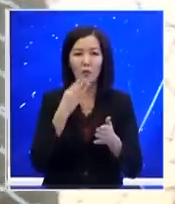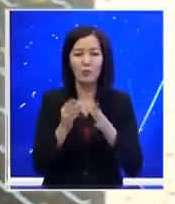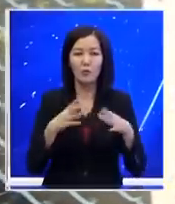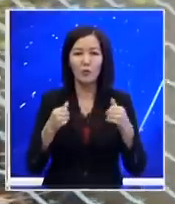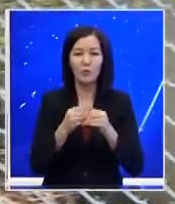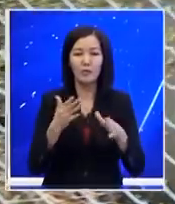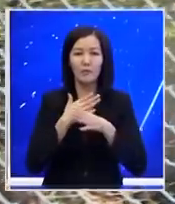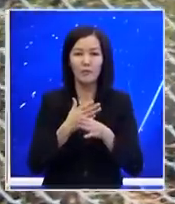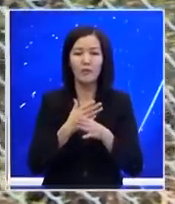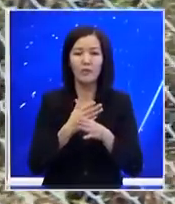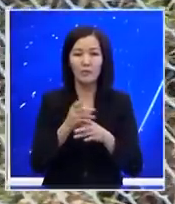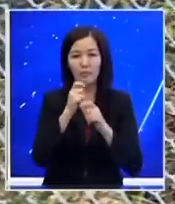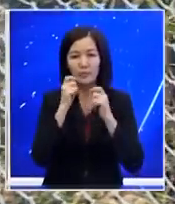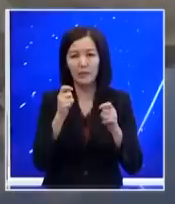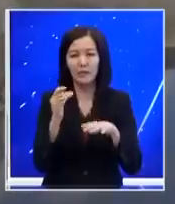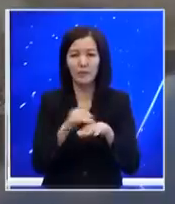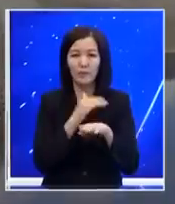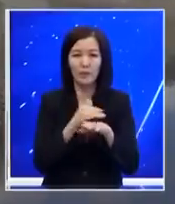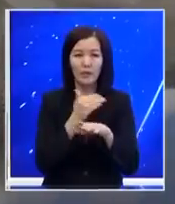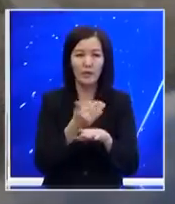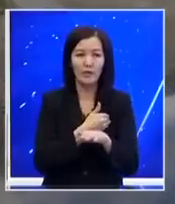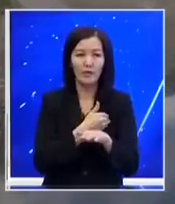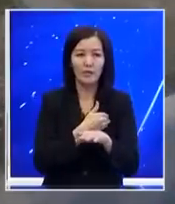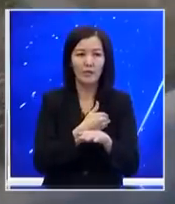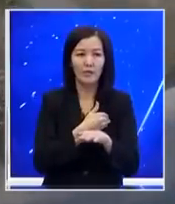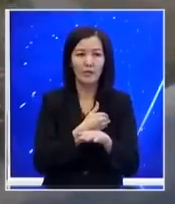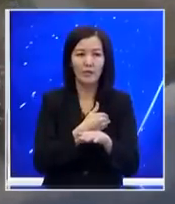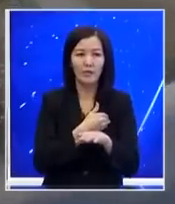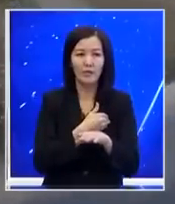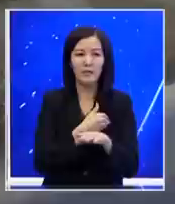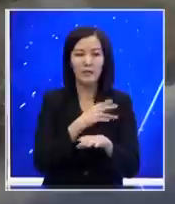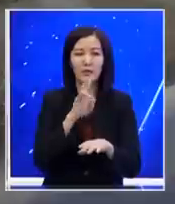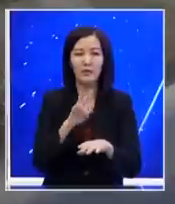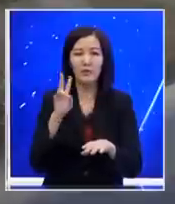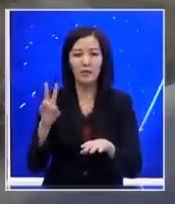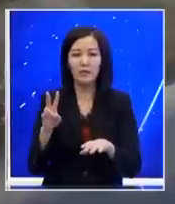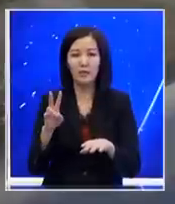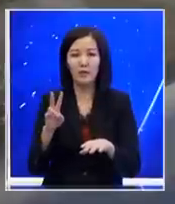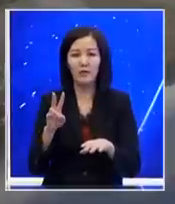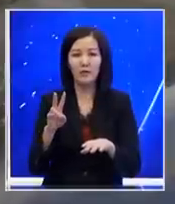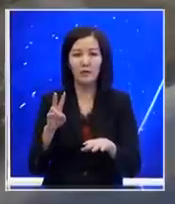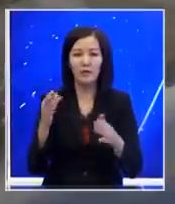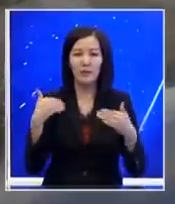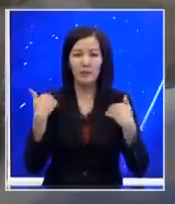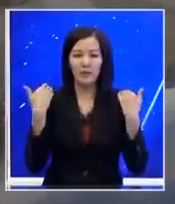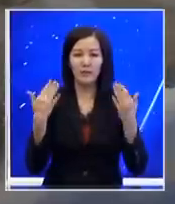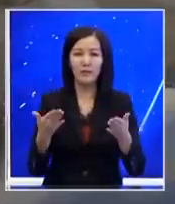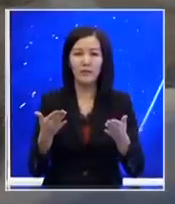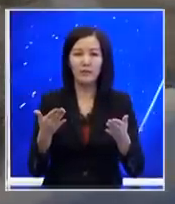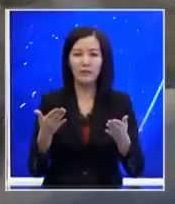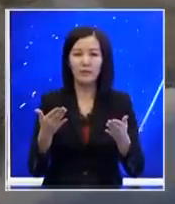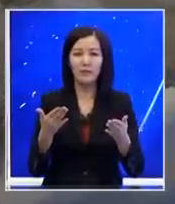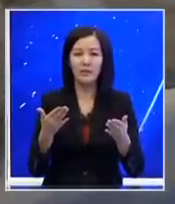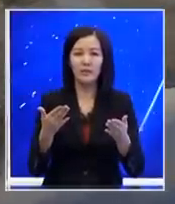отбасымен бірлесе жақсылық жасауды ұйғарыпты. Ел басымыздың үндеуіне үн қосып, президент бастамасын қолдап,